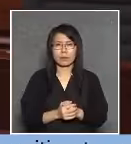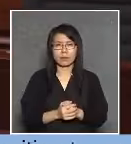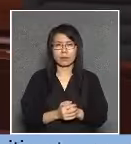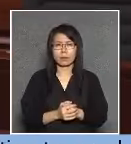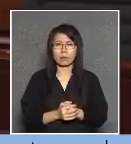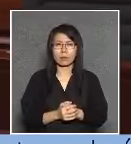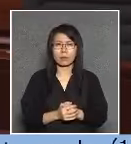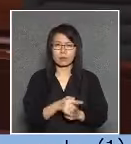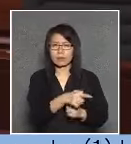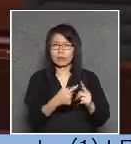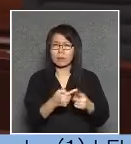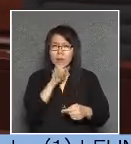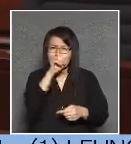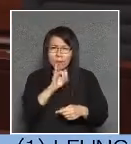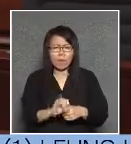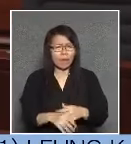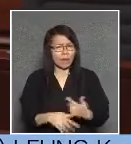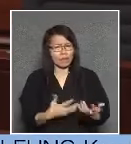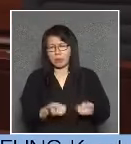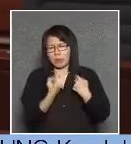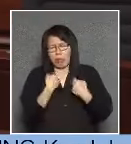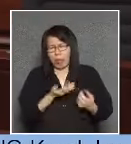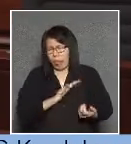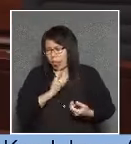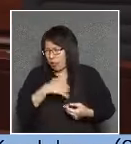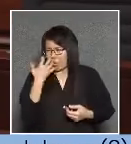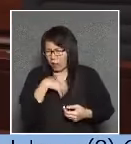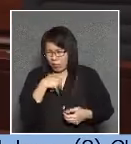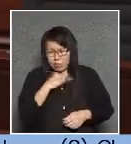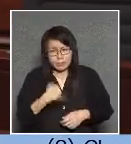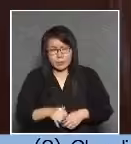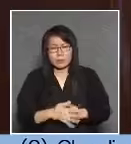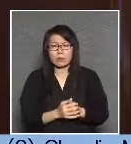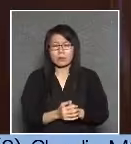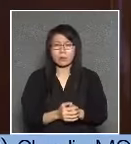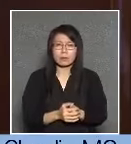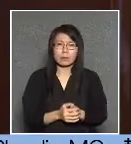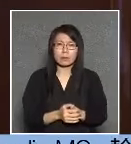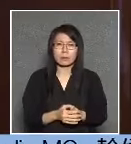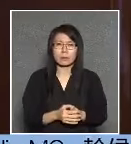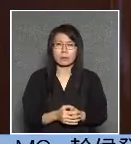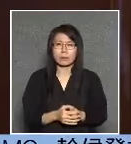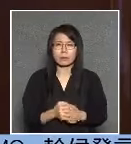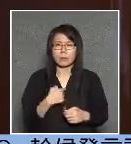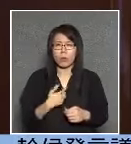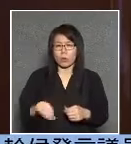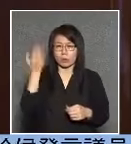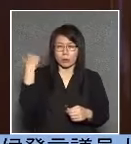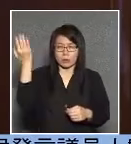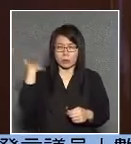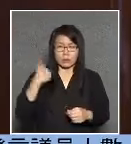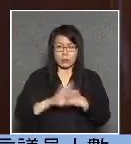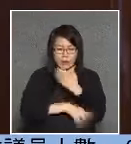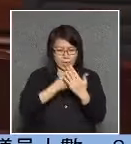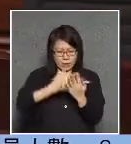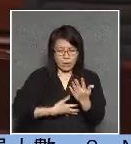這種人的說話，我們受夠，我們聽夠。我過去在法律界